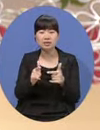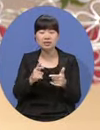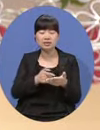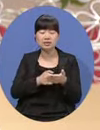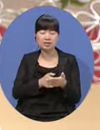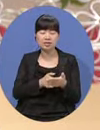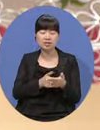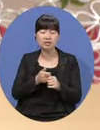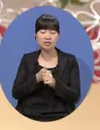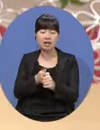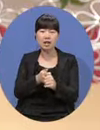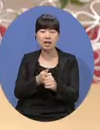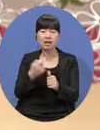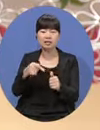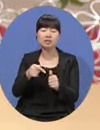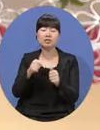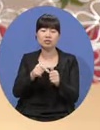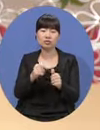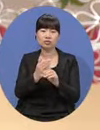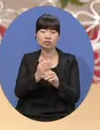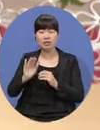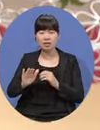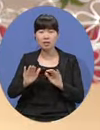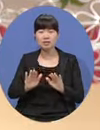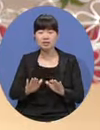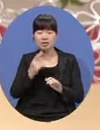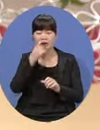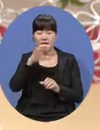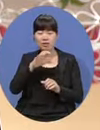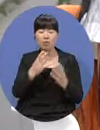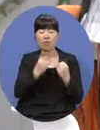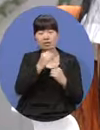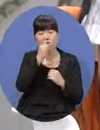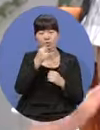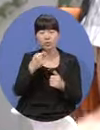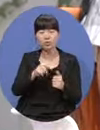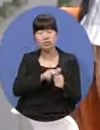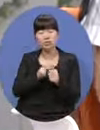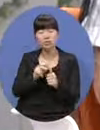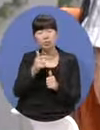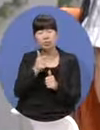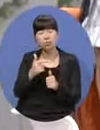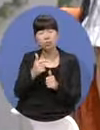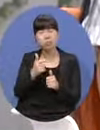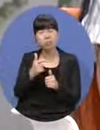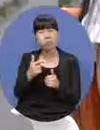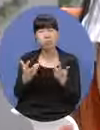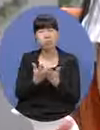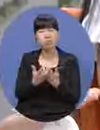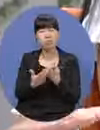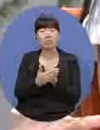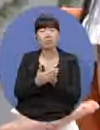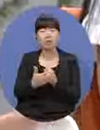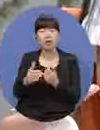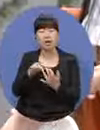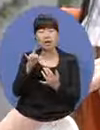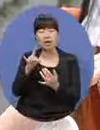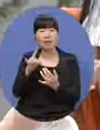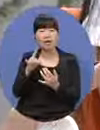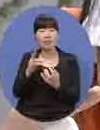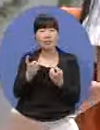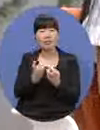의견을 맞춰서 좀 시키고 있는 편이에요 그네 학원도 많고요 교육 정보도 워낙 많잖아요 거기서 어떤 선택하는